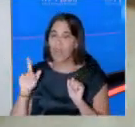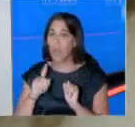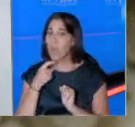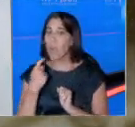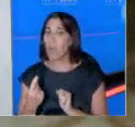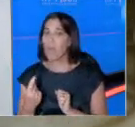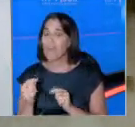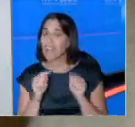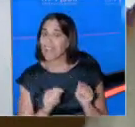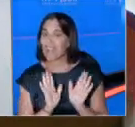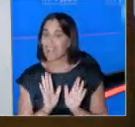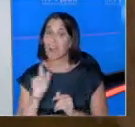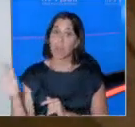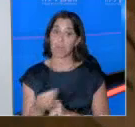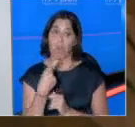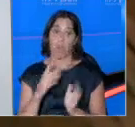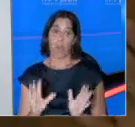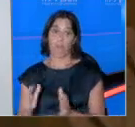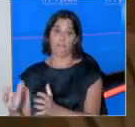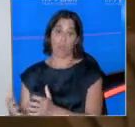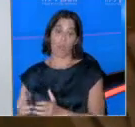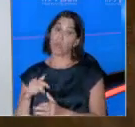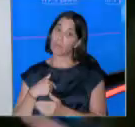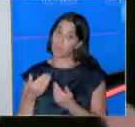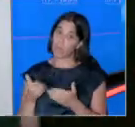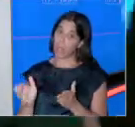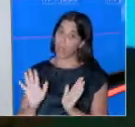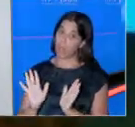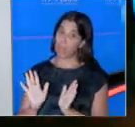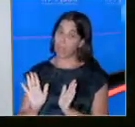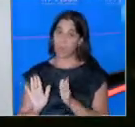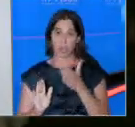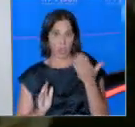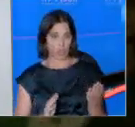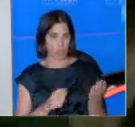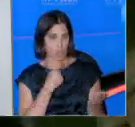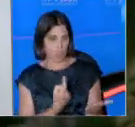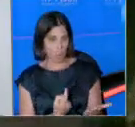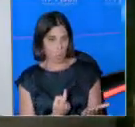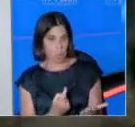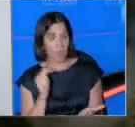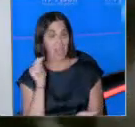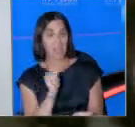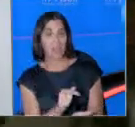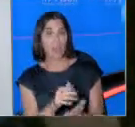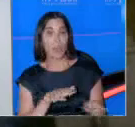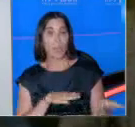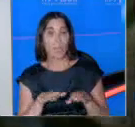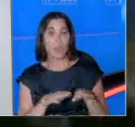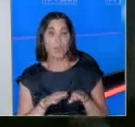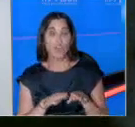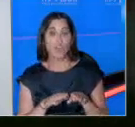נוקט בגישה הזאת, אז כל המפלגות הוא, יש פה פתח. מצד שני הוא אומר, זאת הממשלה